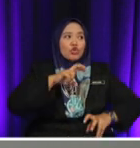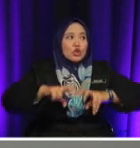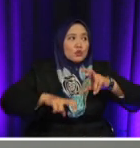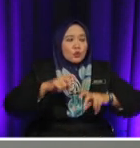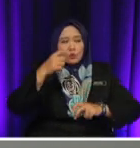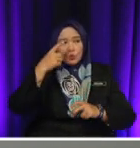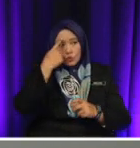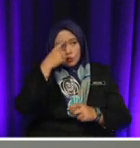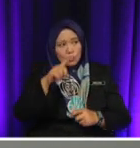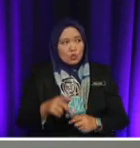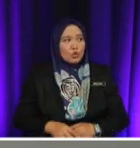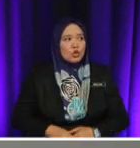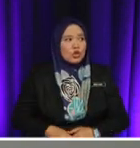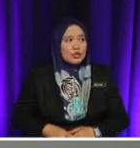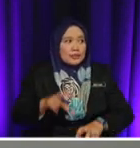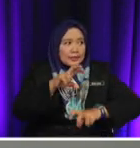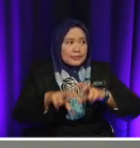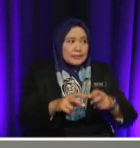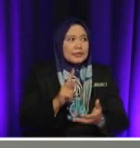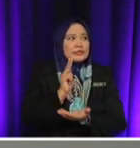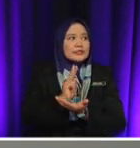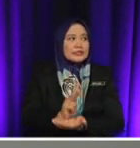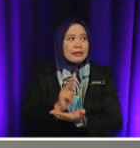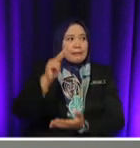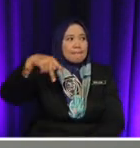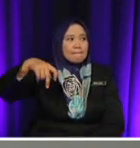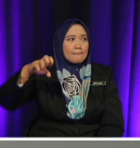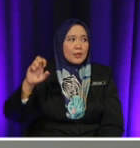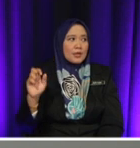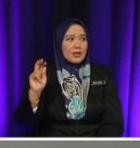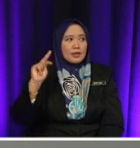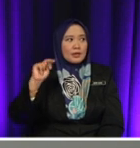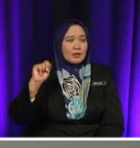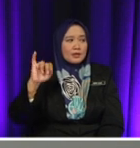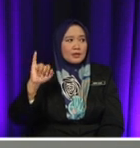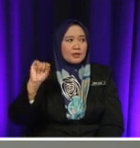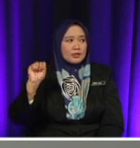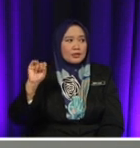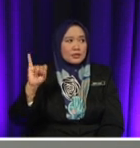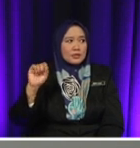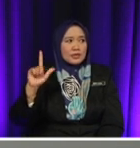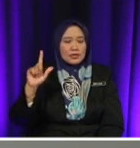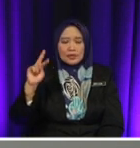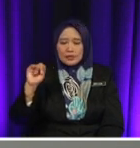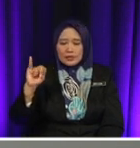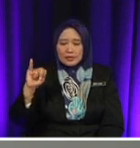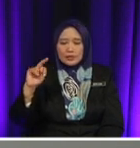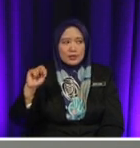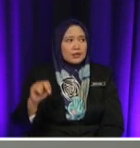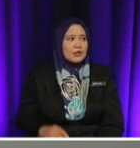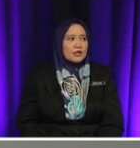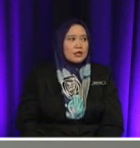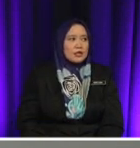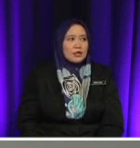mengkaji kesan penisilin Oke terhadap pertumbuhan bakteria kita berikan keadaan ini adalah dalam bentuk